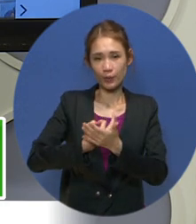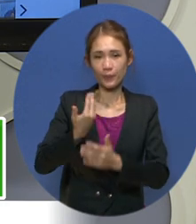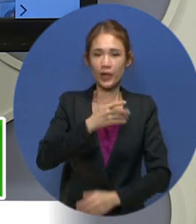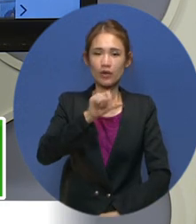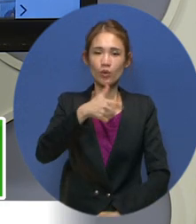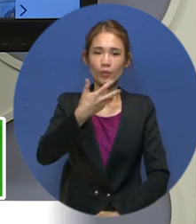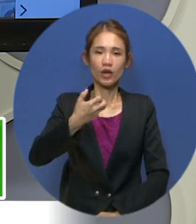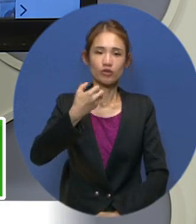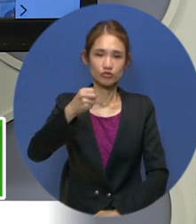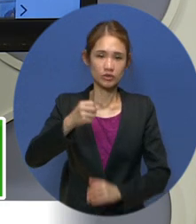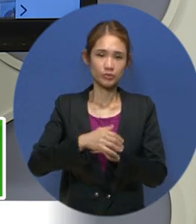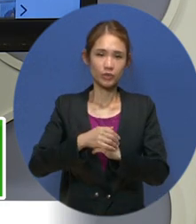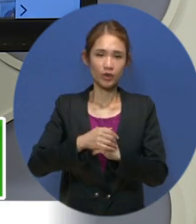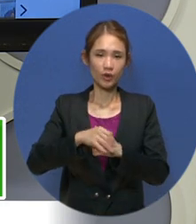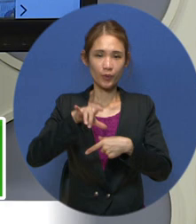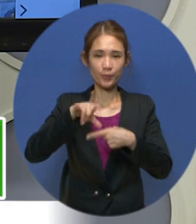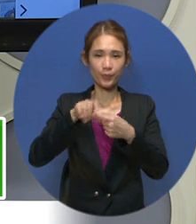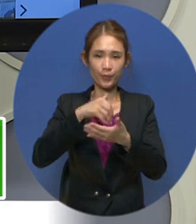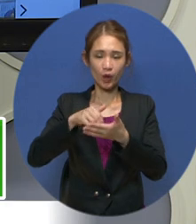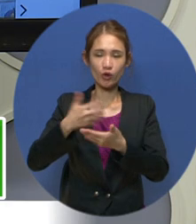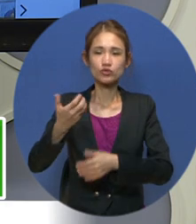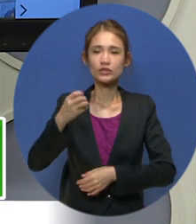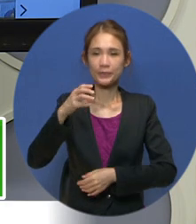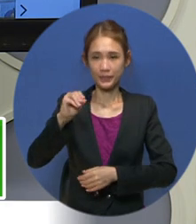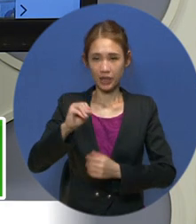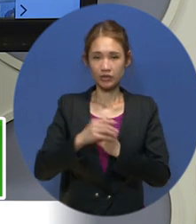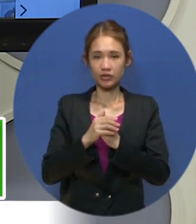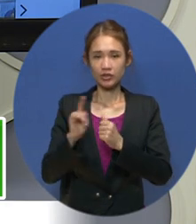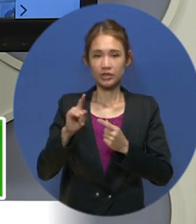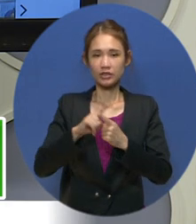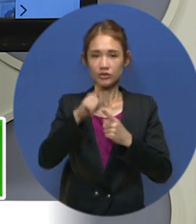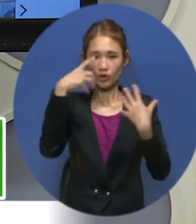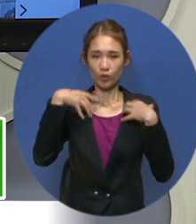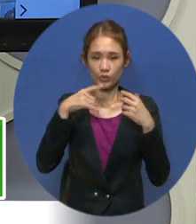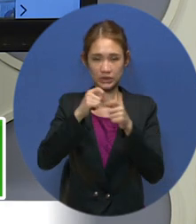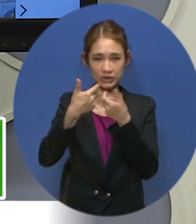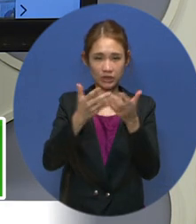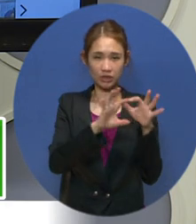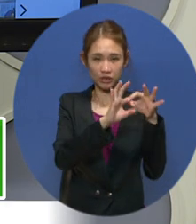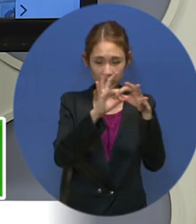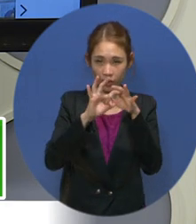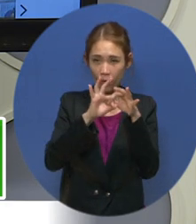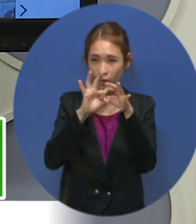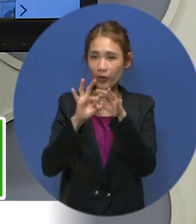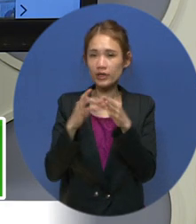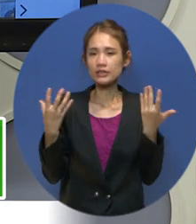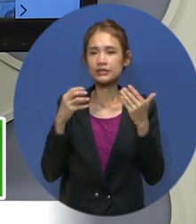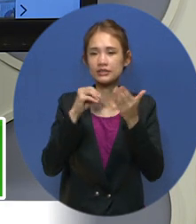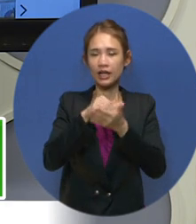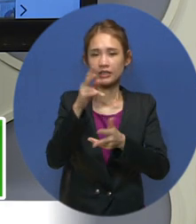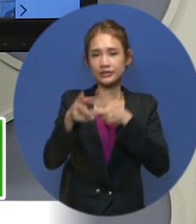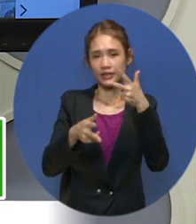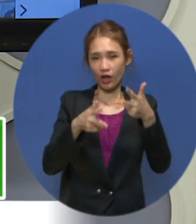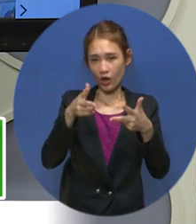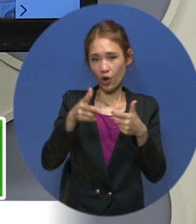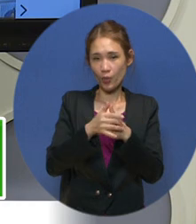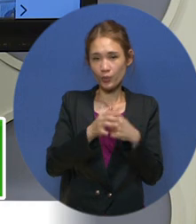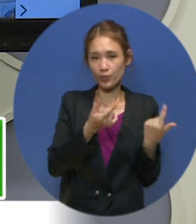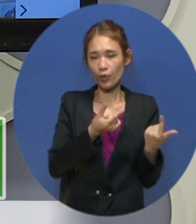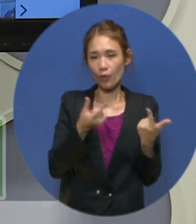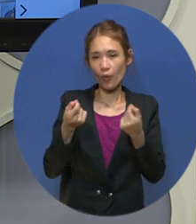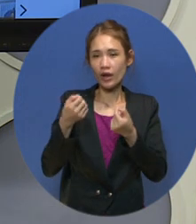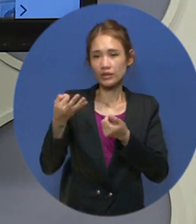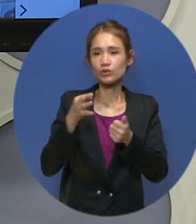8590 원이 적용 되는데요 이는 정부와 지자체가 영계 실시하는 장애인 일자리 사업의 보수와 동일한